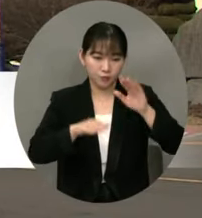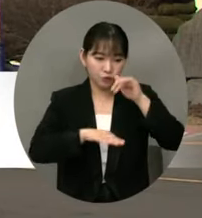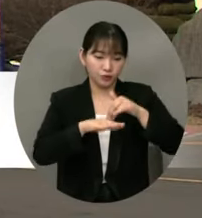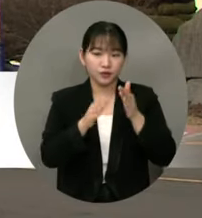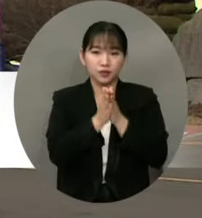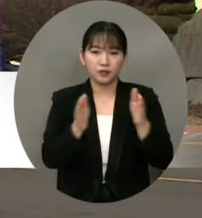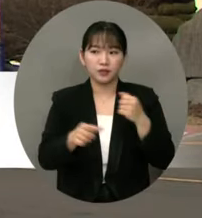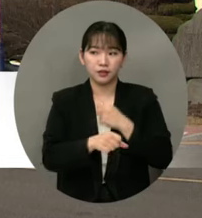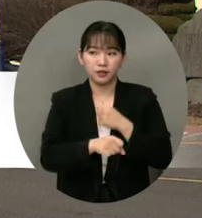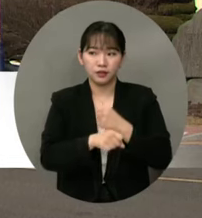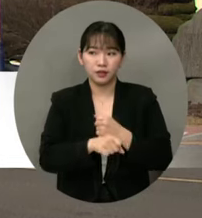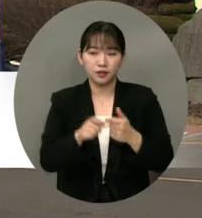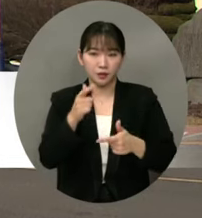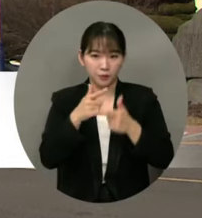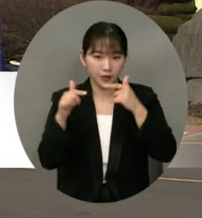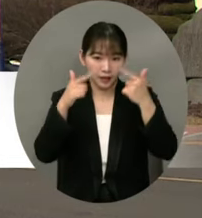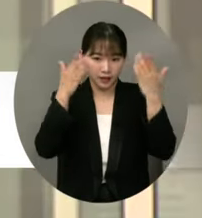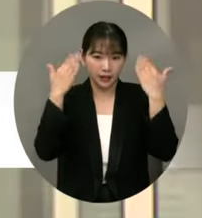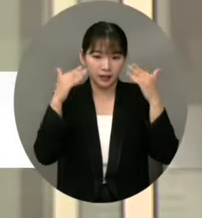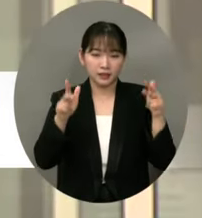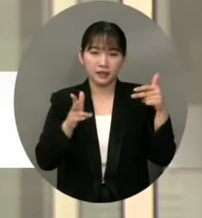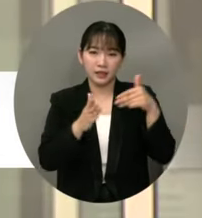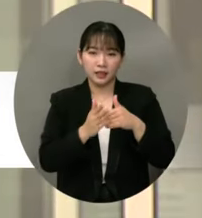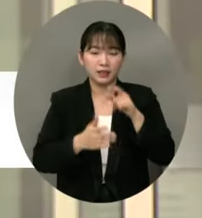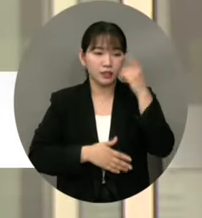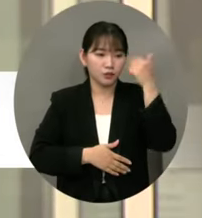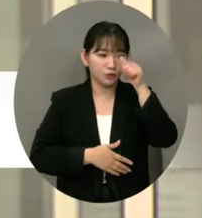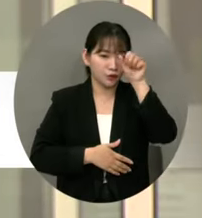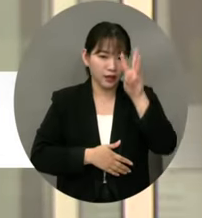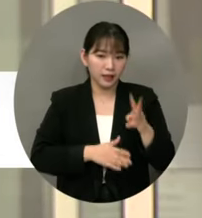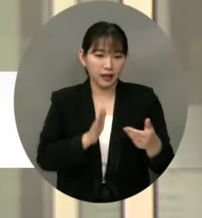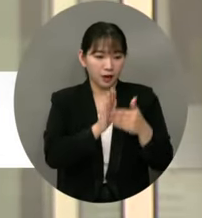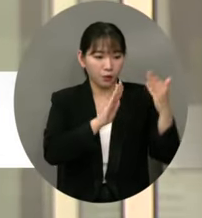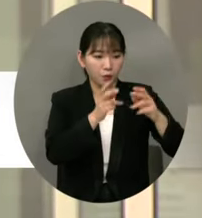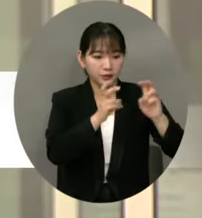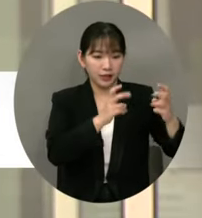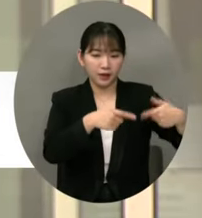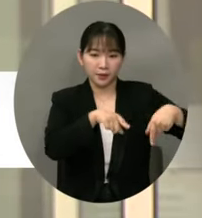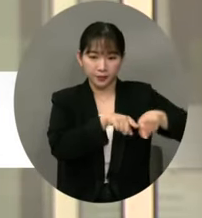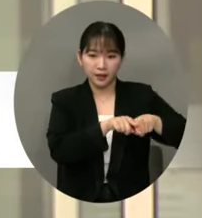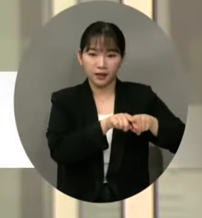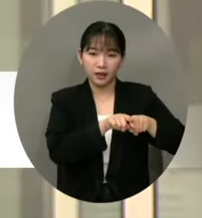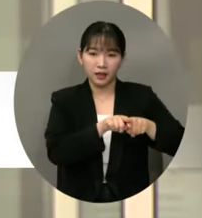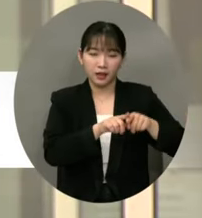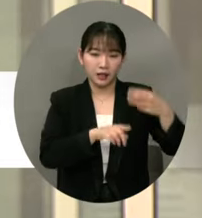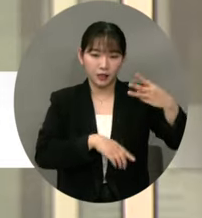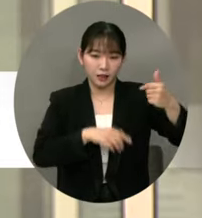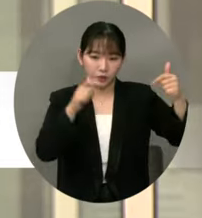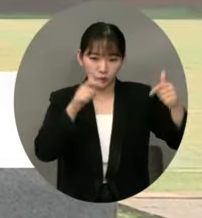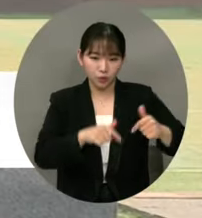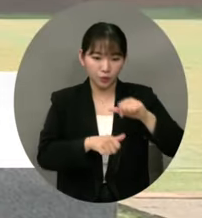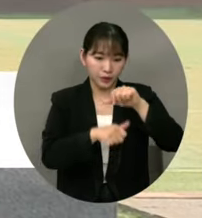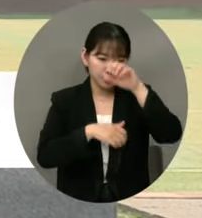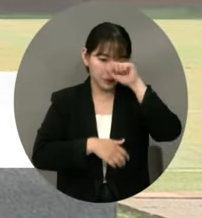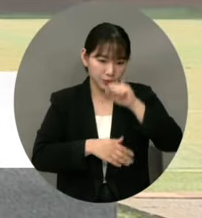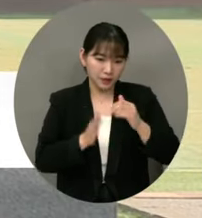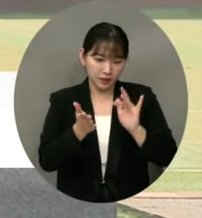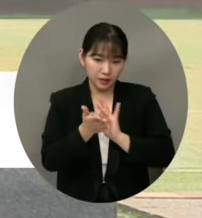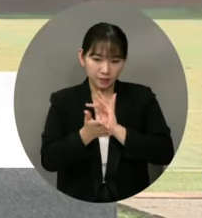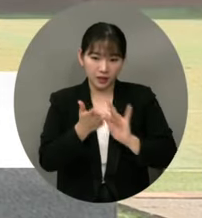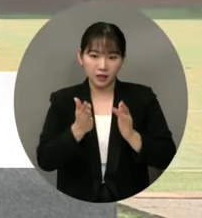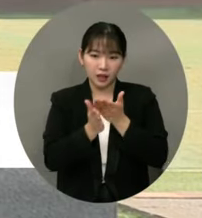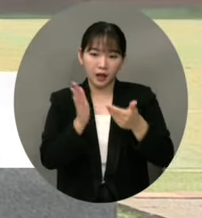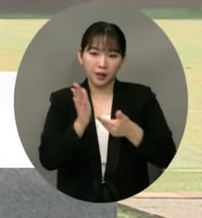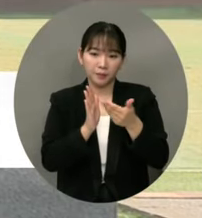실시합니다. 목포해양대는 그동안 여수광양항만공사와 협력해서 저탄소 친환경 스마트 항만 전환을